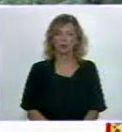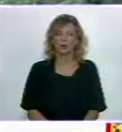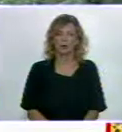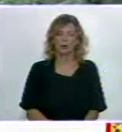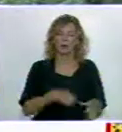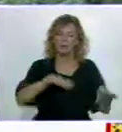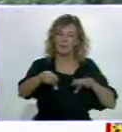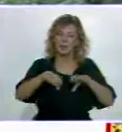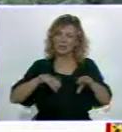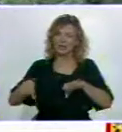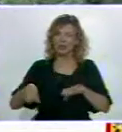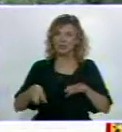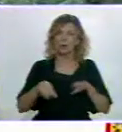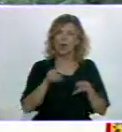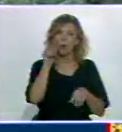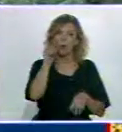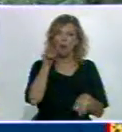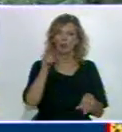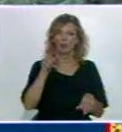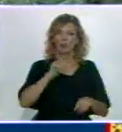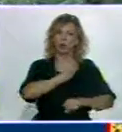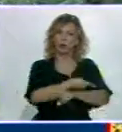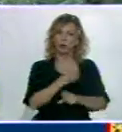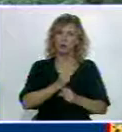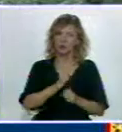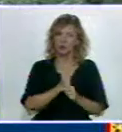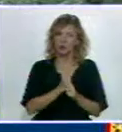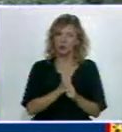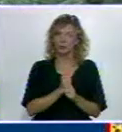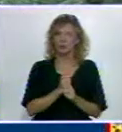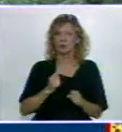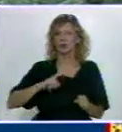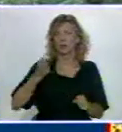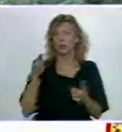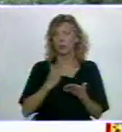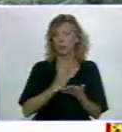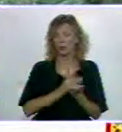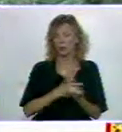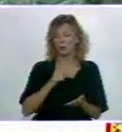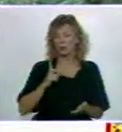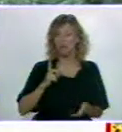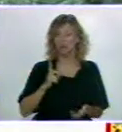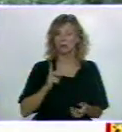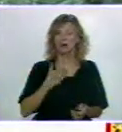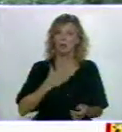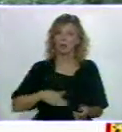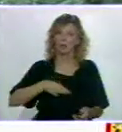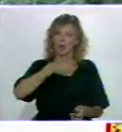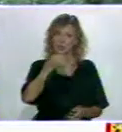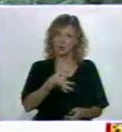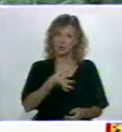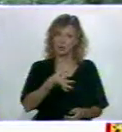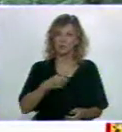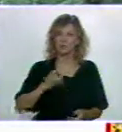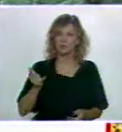Migrația forței de muncă creează mari disfuncții, dar vă mărturisesc cu grad a doua oară de exclusivitate